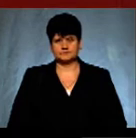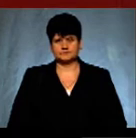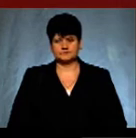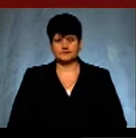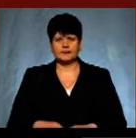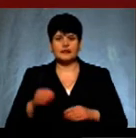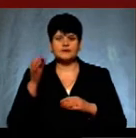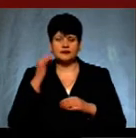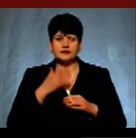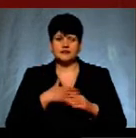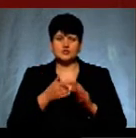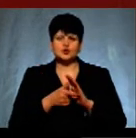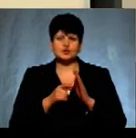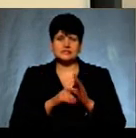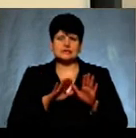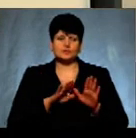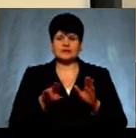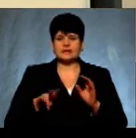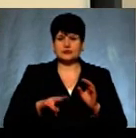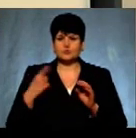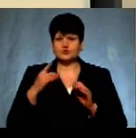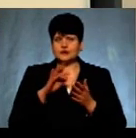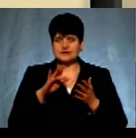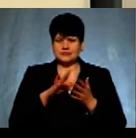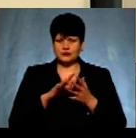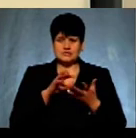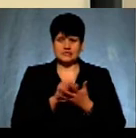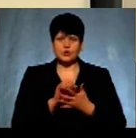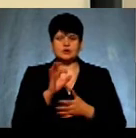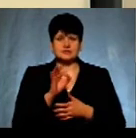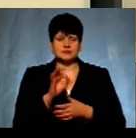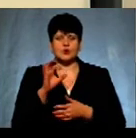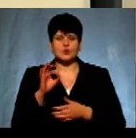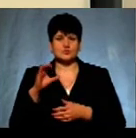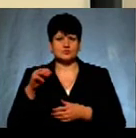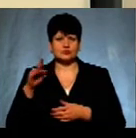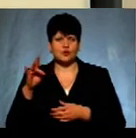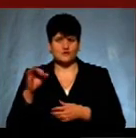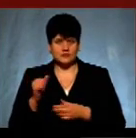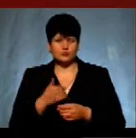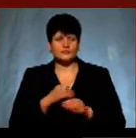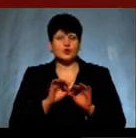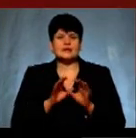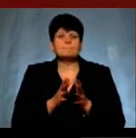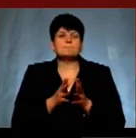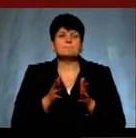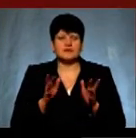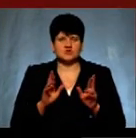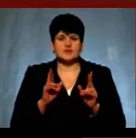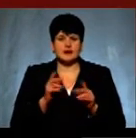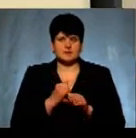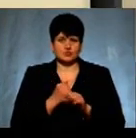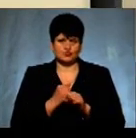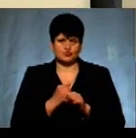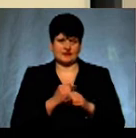Я нагадаю, у нашій студії заступник директора обласного центру зайнятості Олександра Островська. Пані Олександро, хочемо, щоб ви розказали більше, як працюють кар'єрні